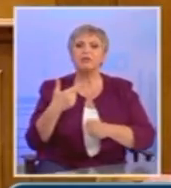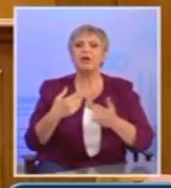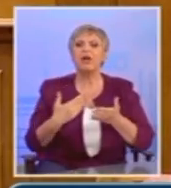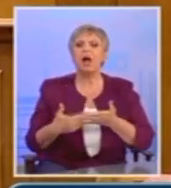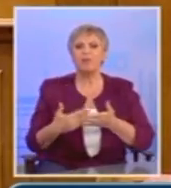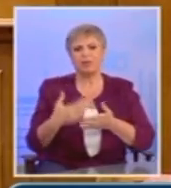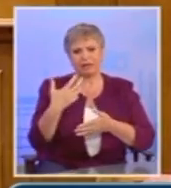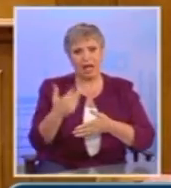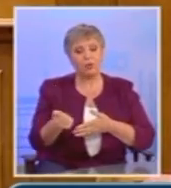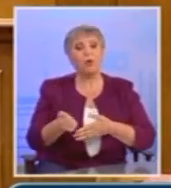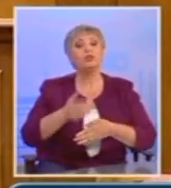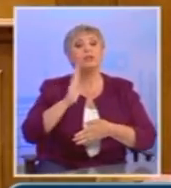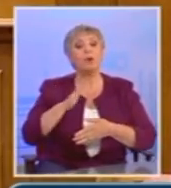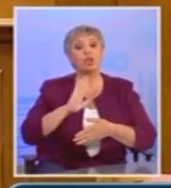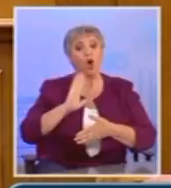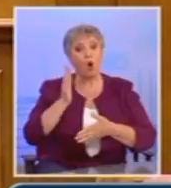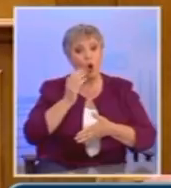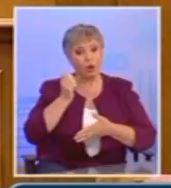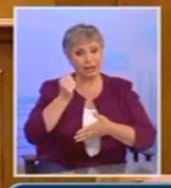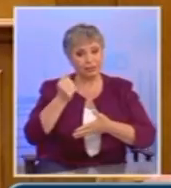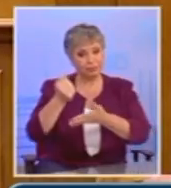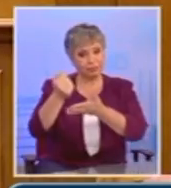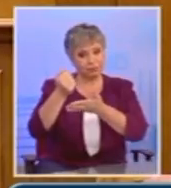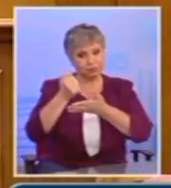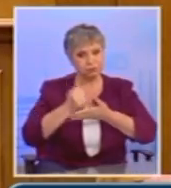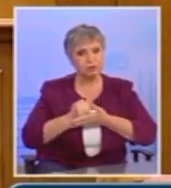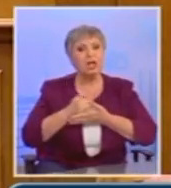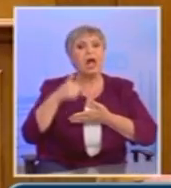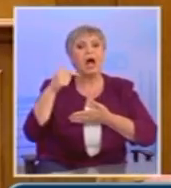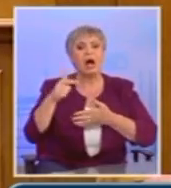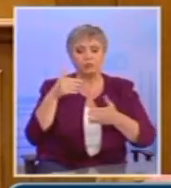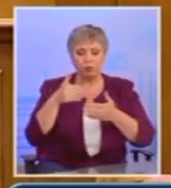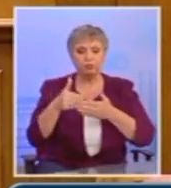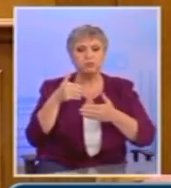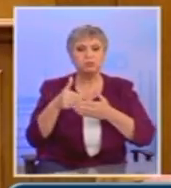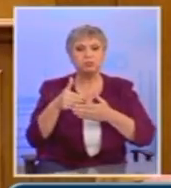δίνει δυνατότητες μετατροπή του βραχυπρόθεσμου χρέους σε μακροπρόθεσμο.